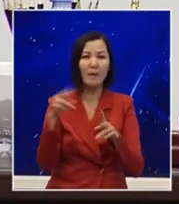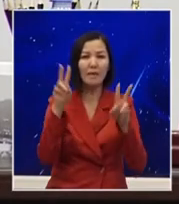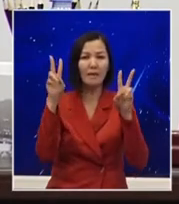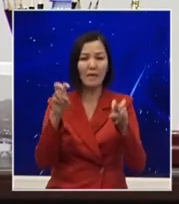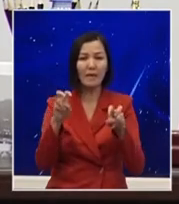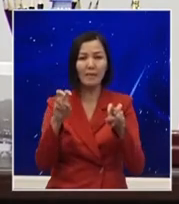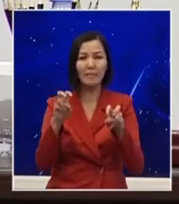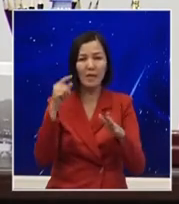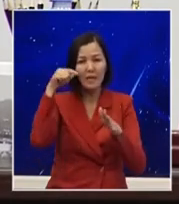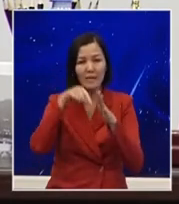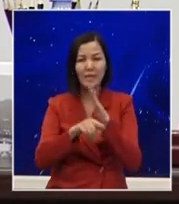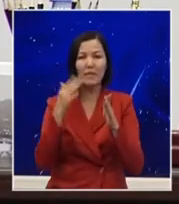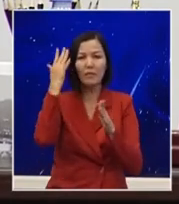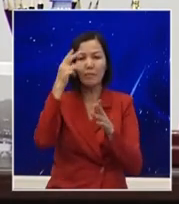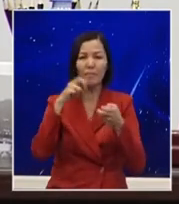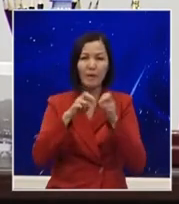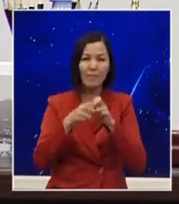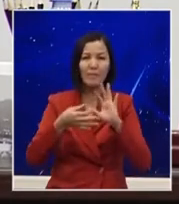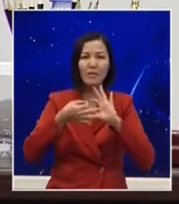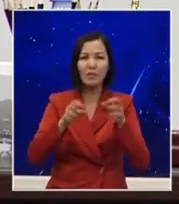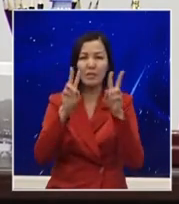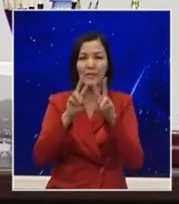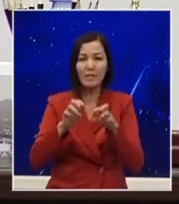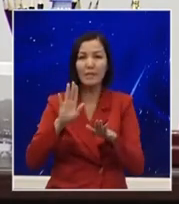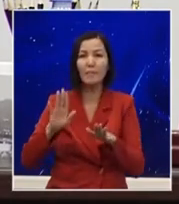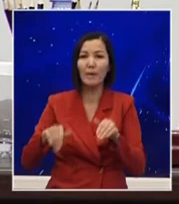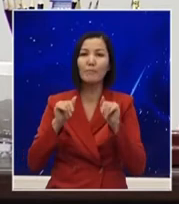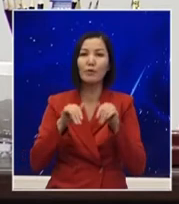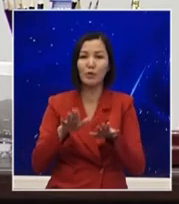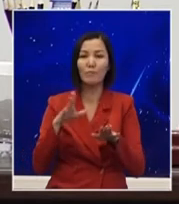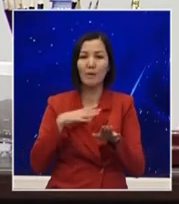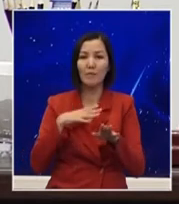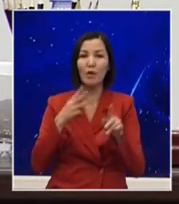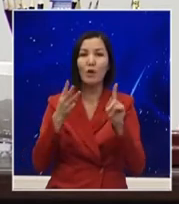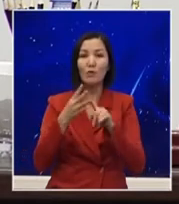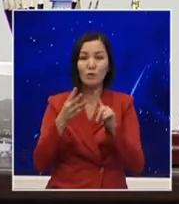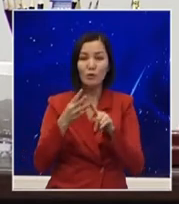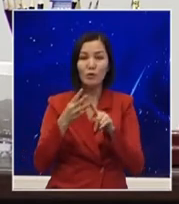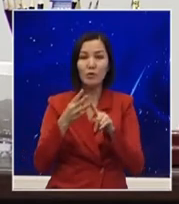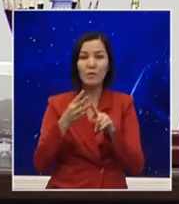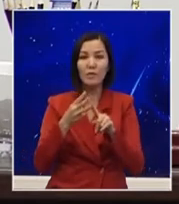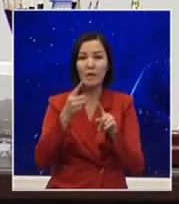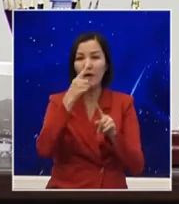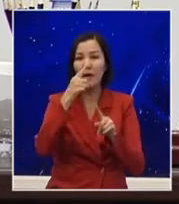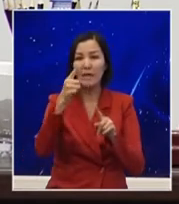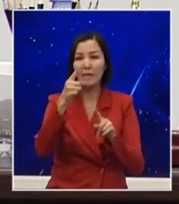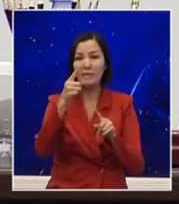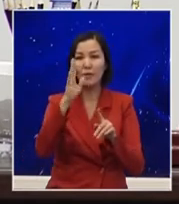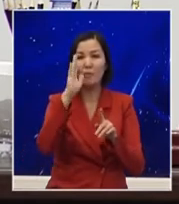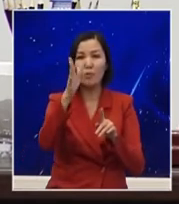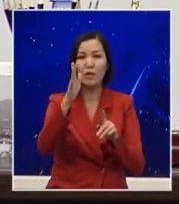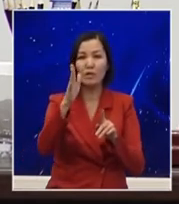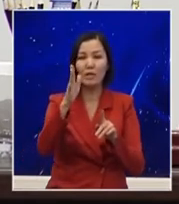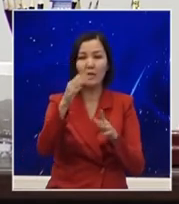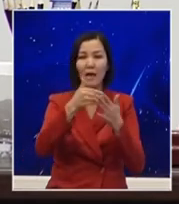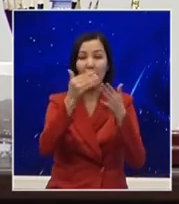тақырыптың тереңіне бойлап, мәселені жан-жақты зерттеп барып, шешім қабылдайтына. Ал үшіншісі, алысты көр алатын, келешекті